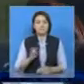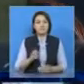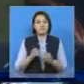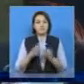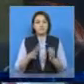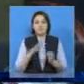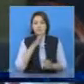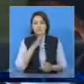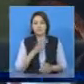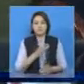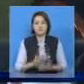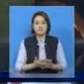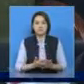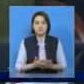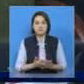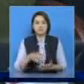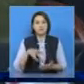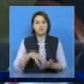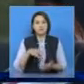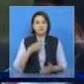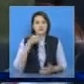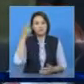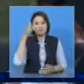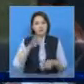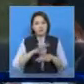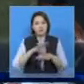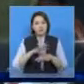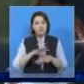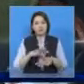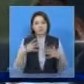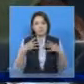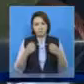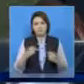жыл солық басымда тұрып, сонда да аман қалып,